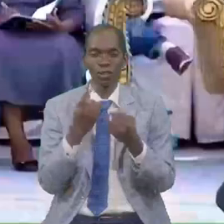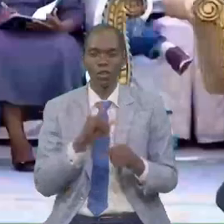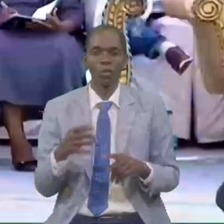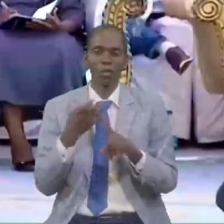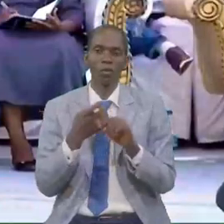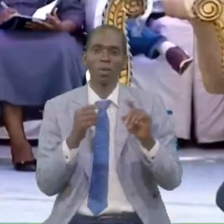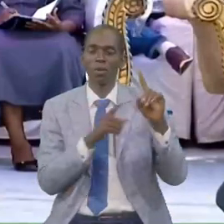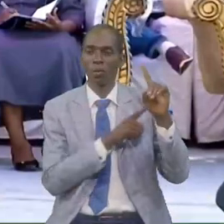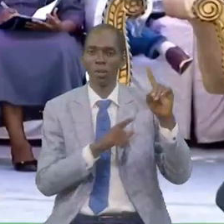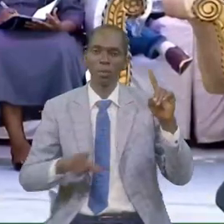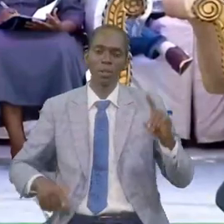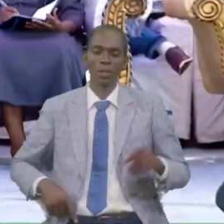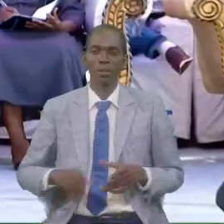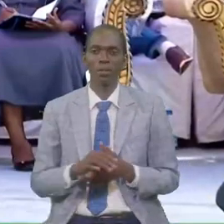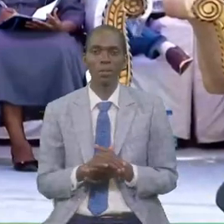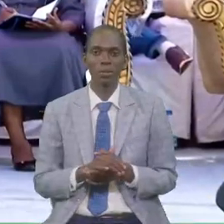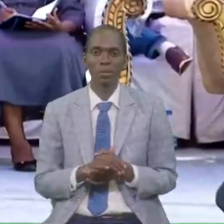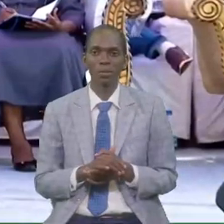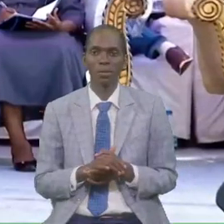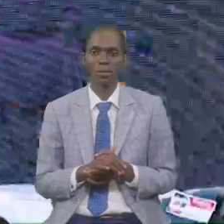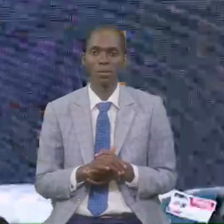Et cela vient du Seigneur lui-même.